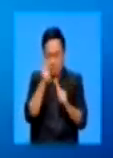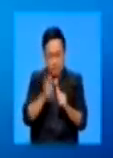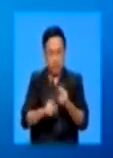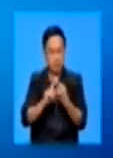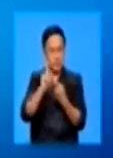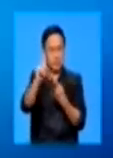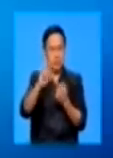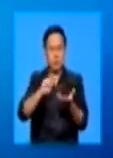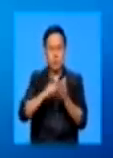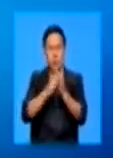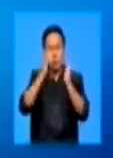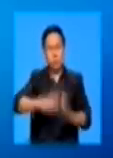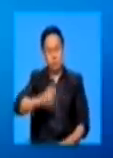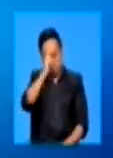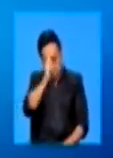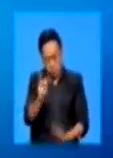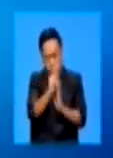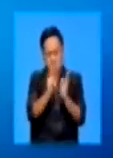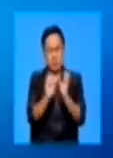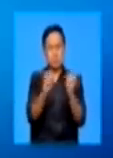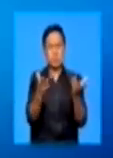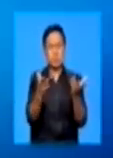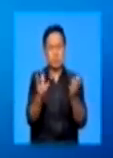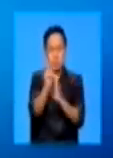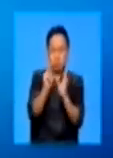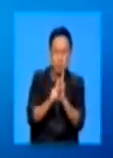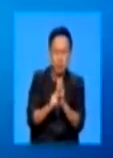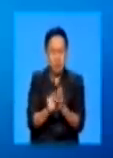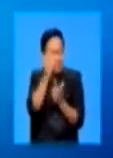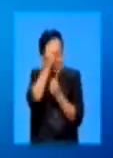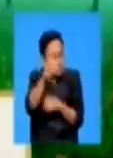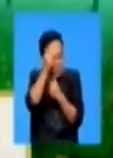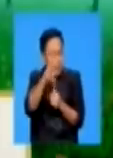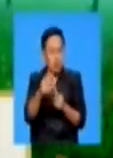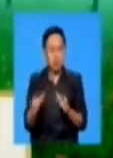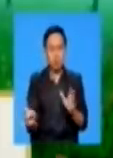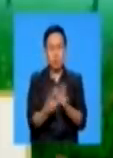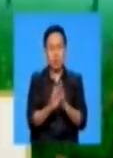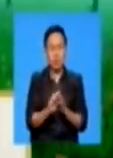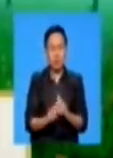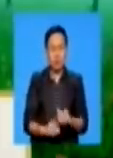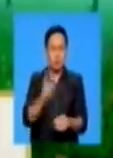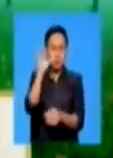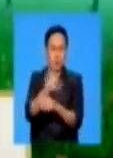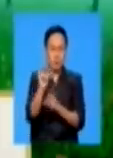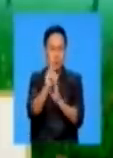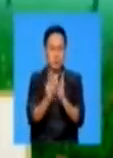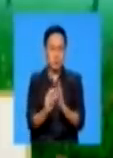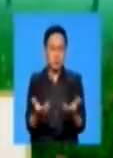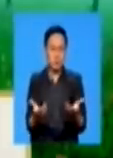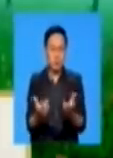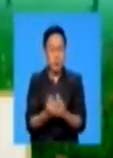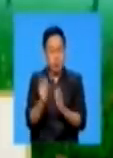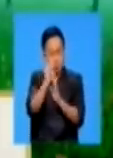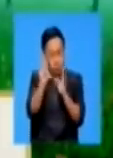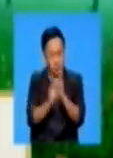คือการไม่เคารพกฎหมายมันทำให้เจ้าที่บังคับใช้กฎหมายไม่ได้กฎหมายก็จะคลายความศักดิ์สิทธิ์ลงนะไม่ใช่ว่ากฎหมายเหล่านี้มันจะทำเพื่อเป็นการละเมิดสิทธิ